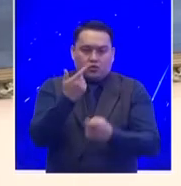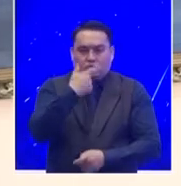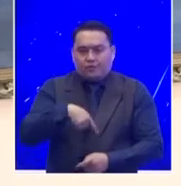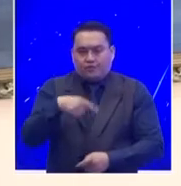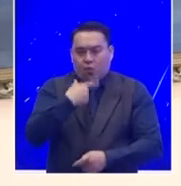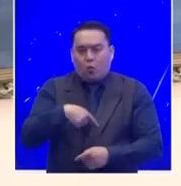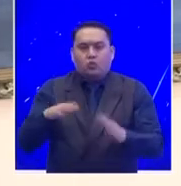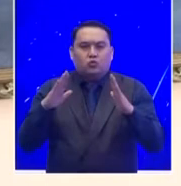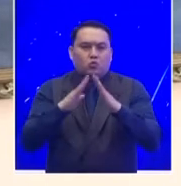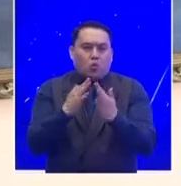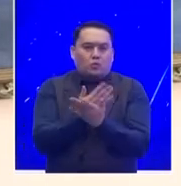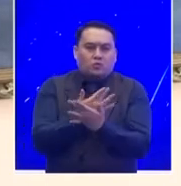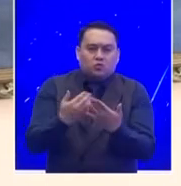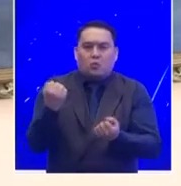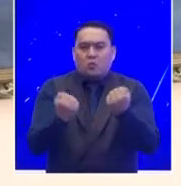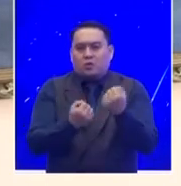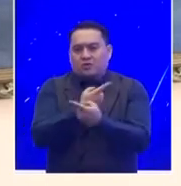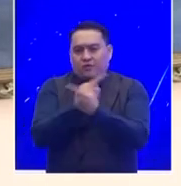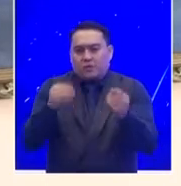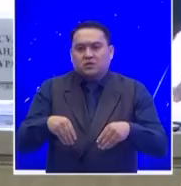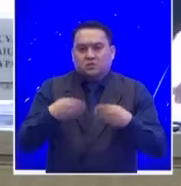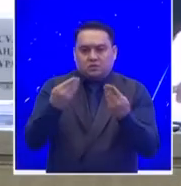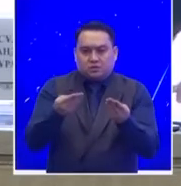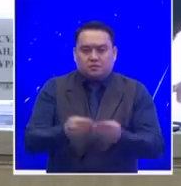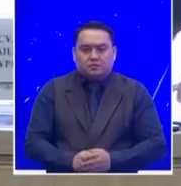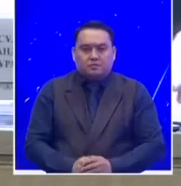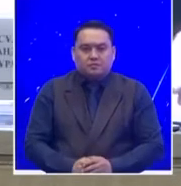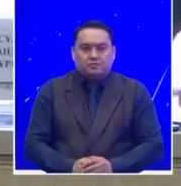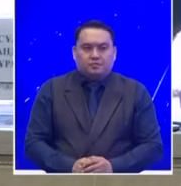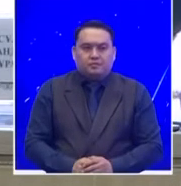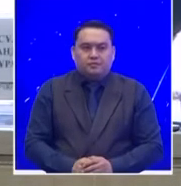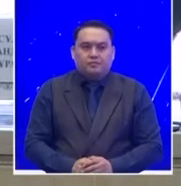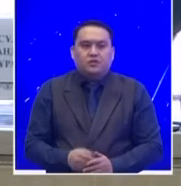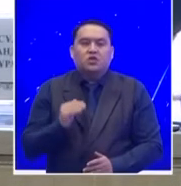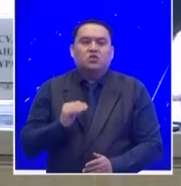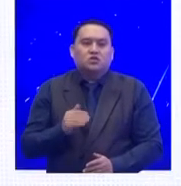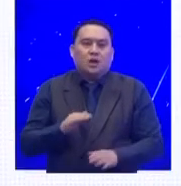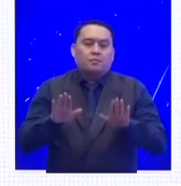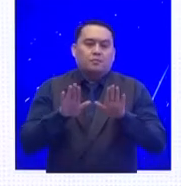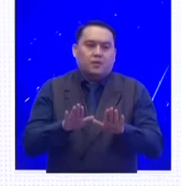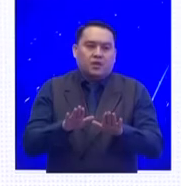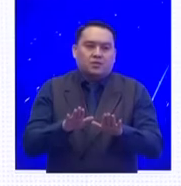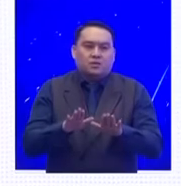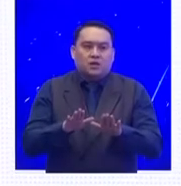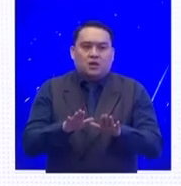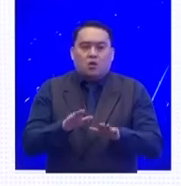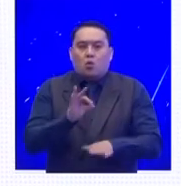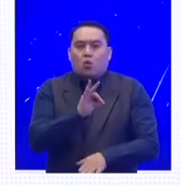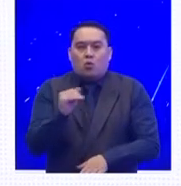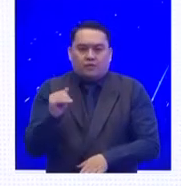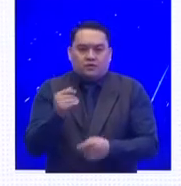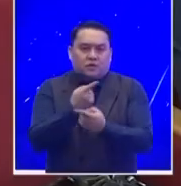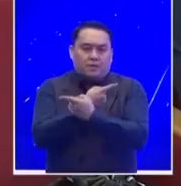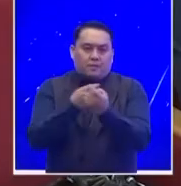тіркелген жылжымайтын мүлік, көлік сынды ақпарат береді. Енді жергілікті азаматтар өңірлік палатаның ресми сайты мен